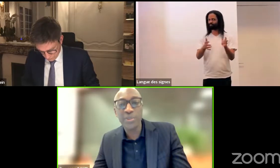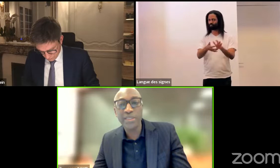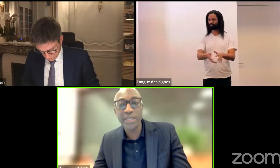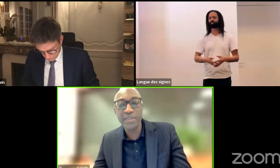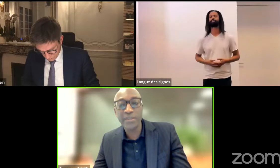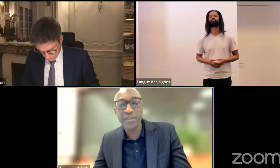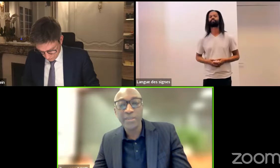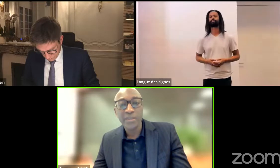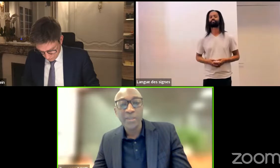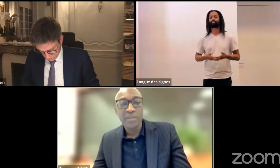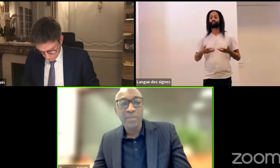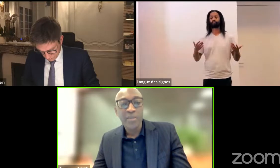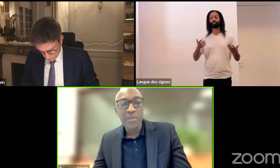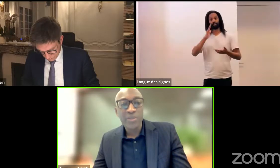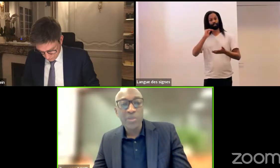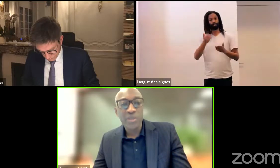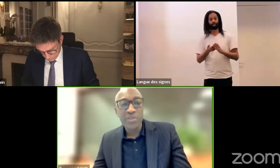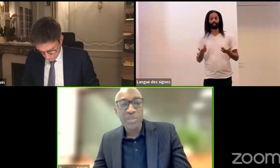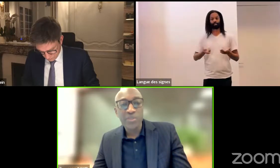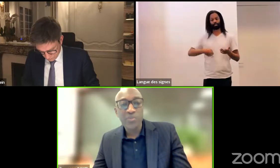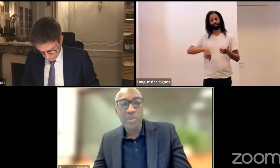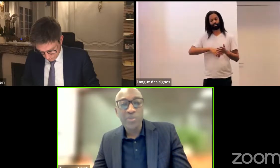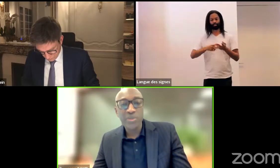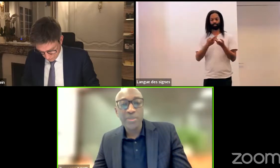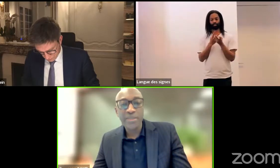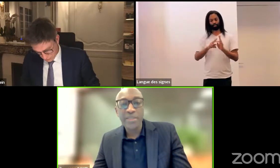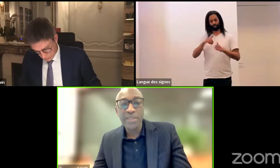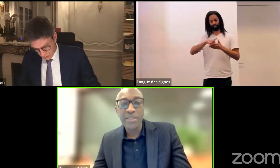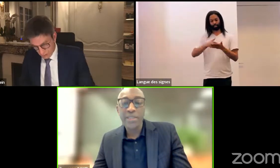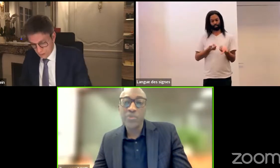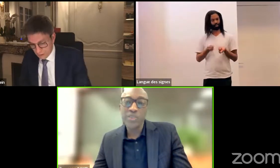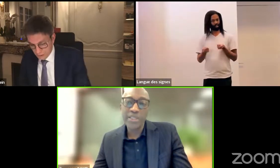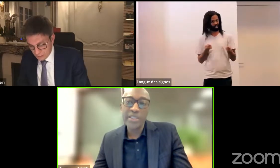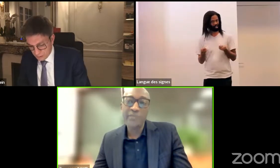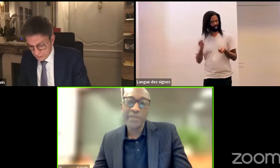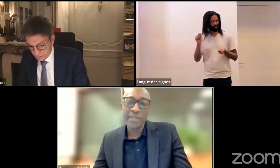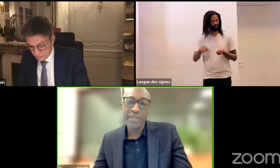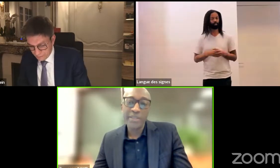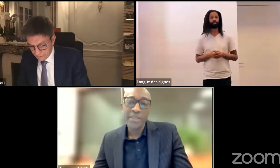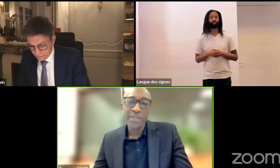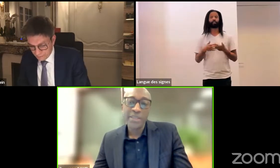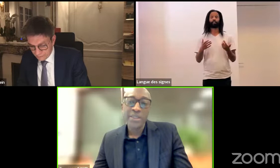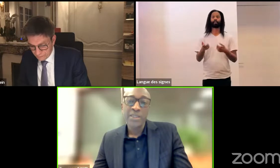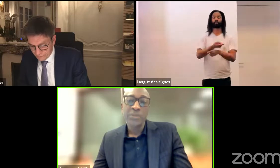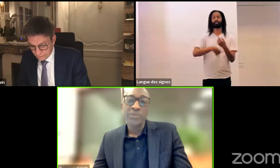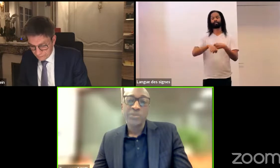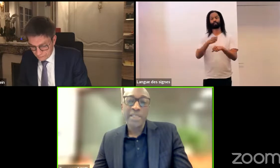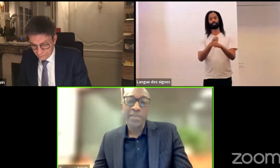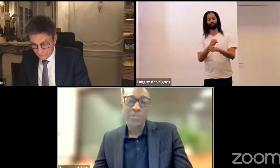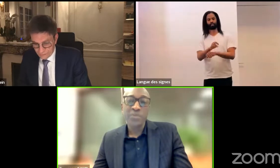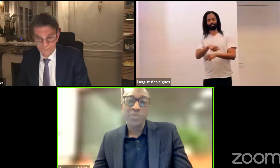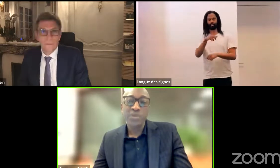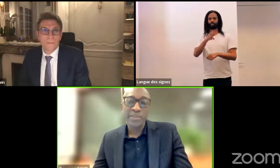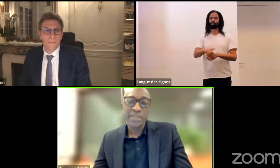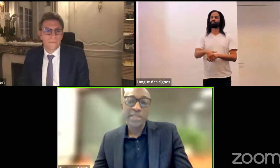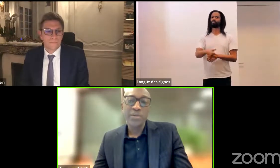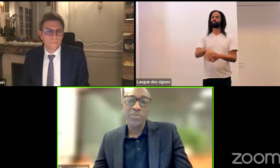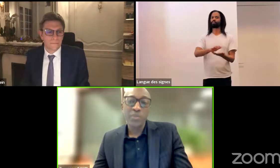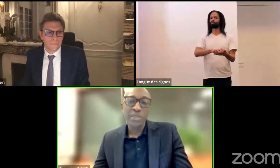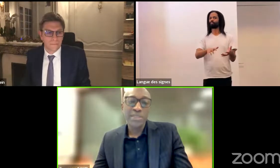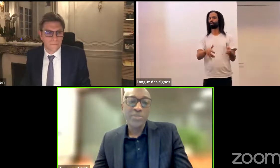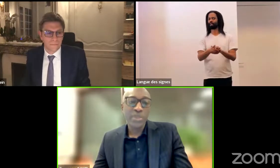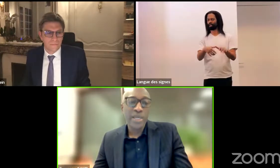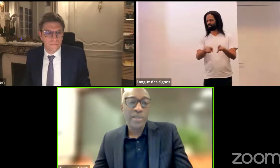gestion interne. Malheureusement, le marché de l'emploi de ce secteur est très compliqué et fermé. Nos